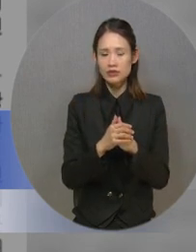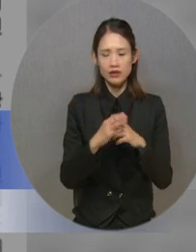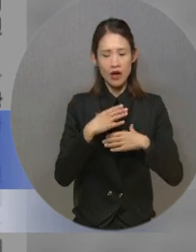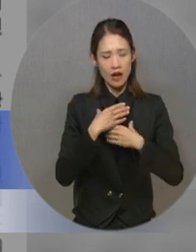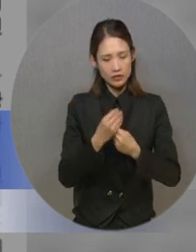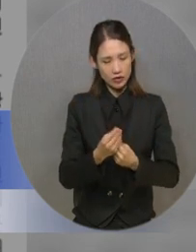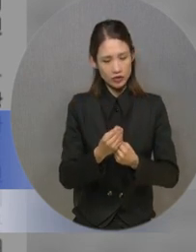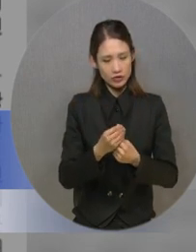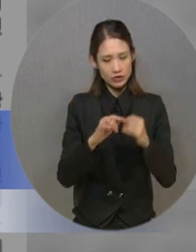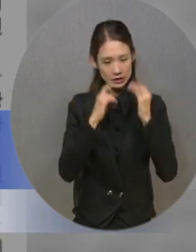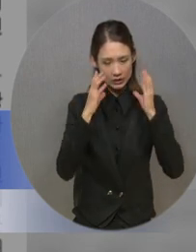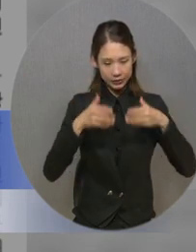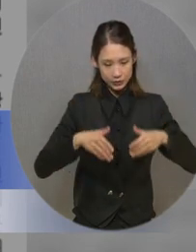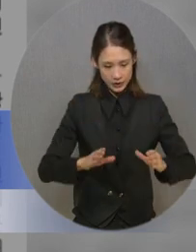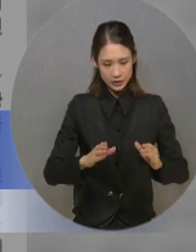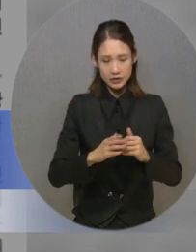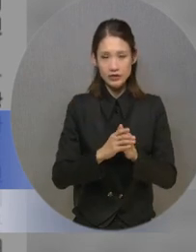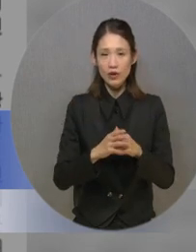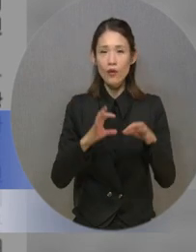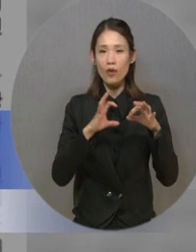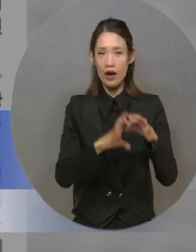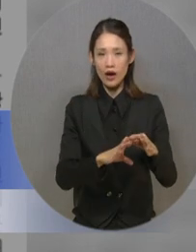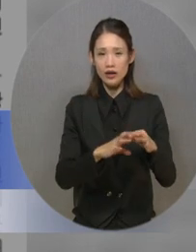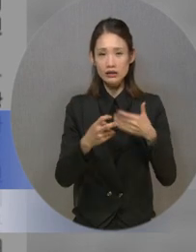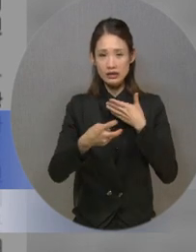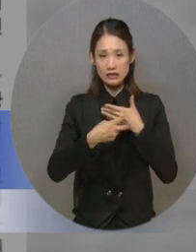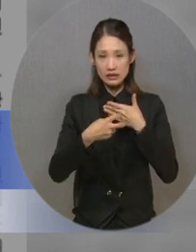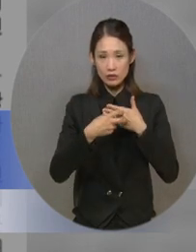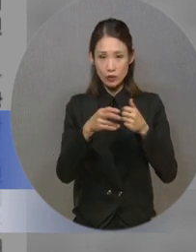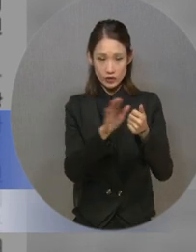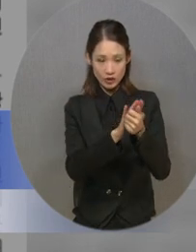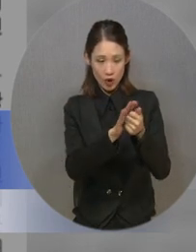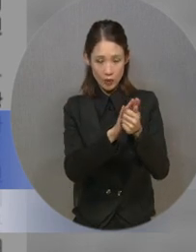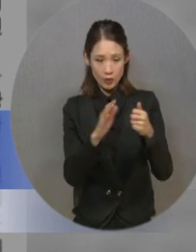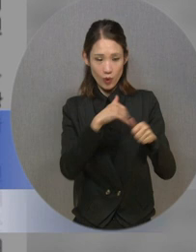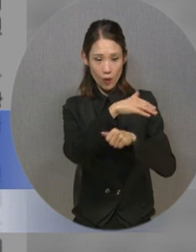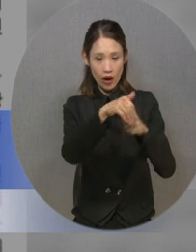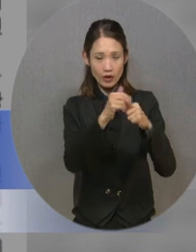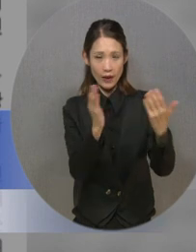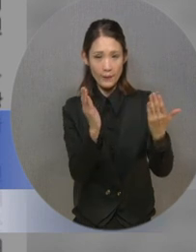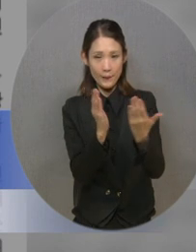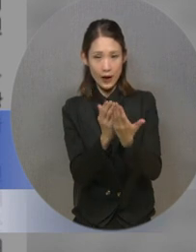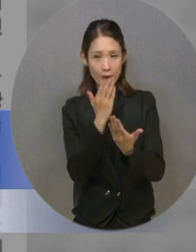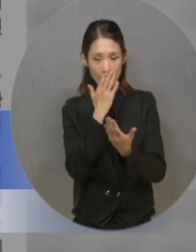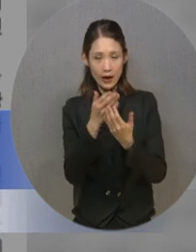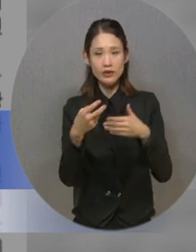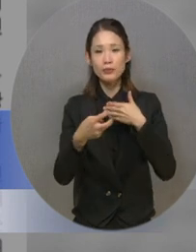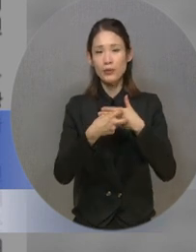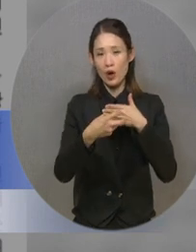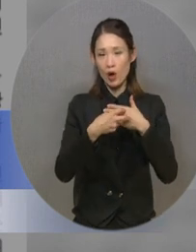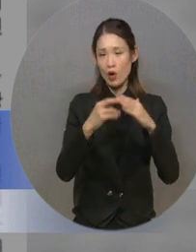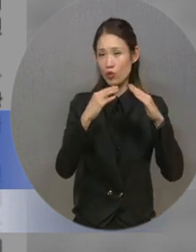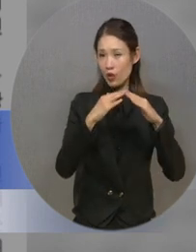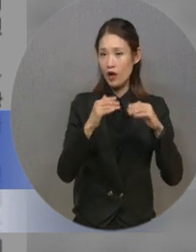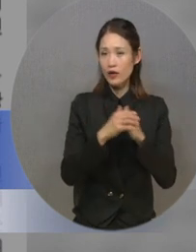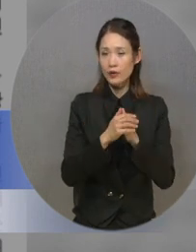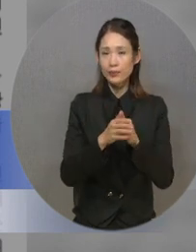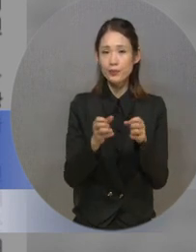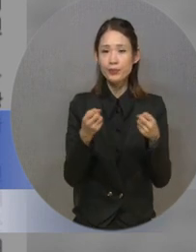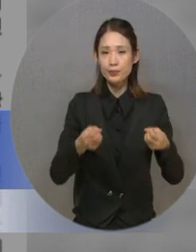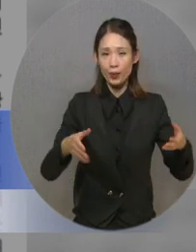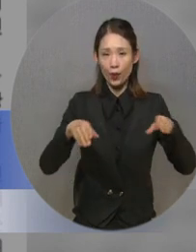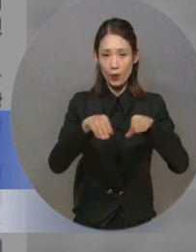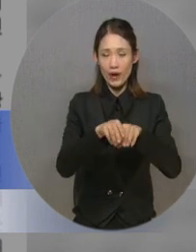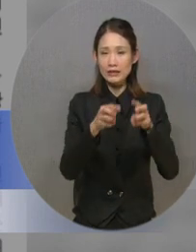임신과 출산 등의 의료 서비스를 받을 수 있는 환경을 갖춘 병원입니다 서울대학교병원 본관 3층에